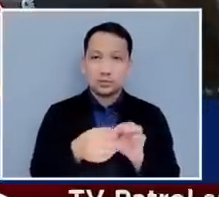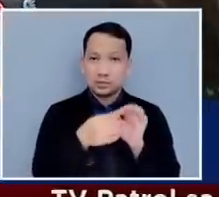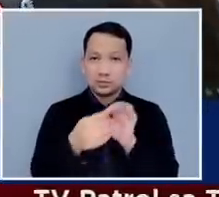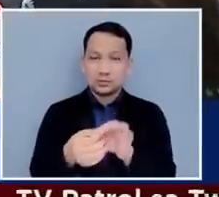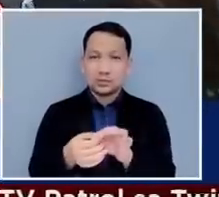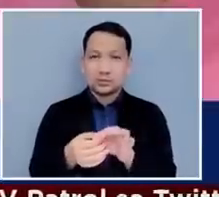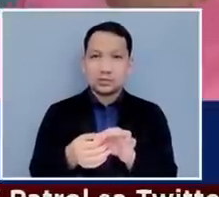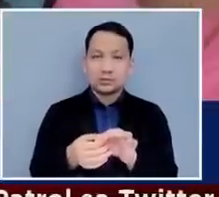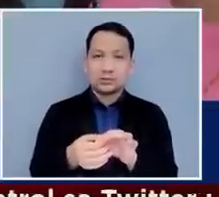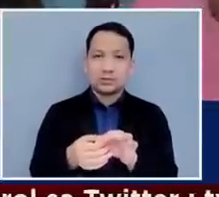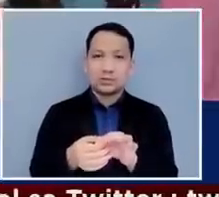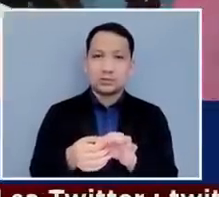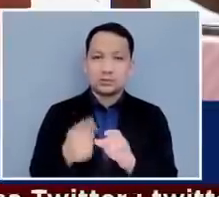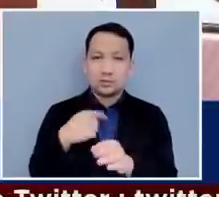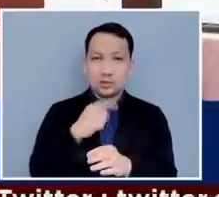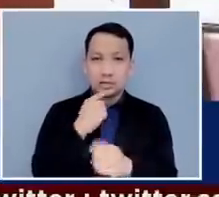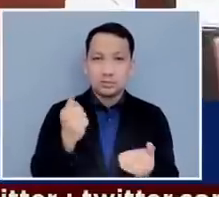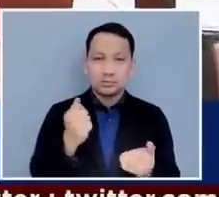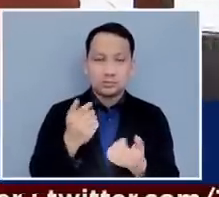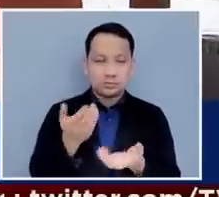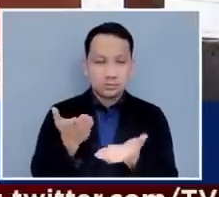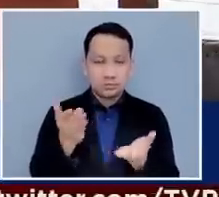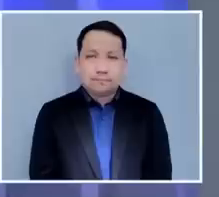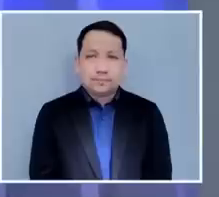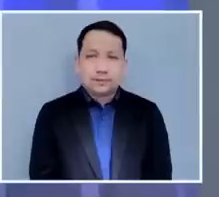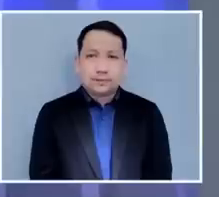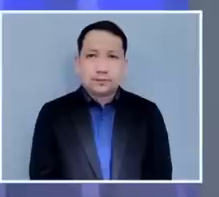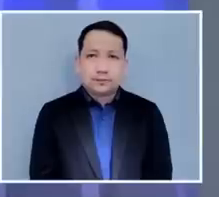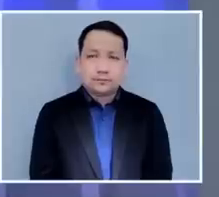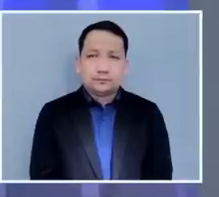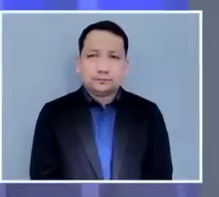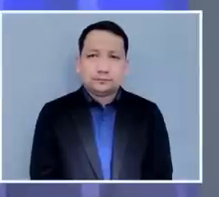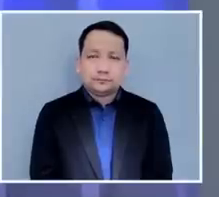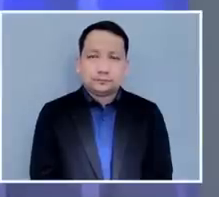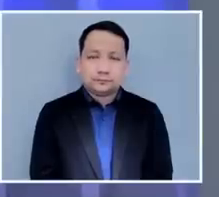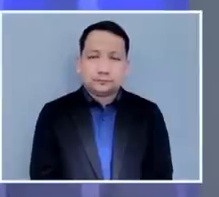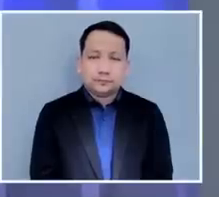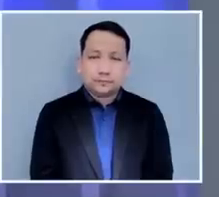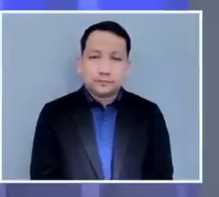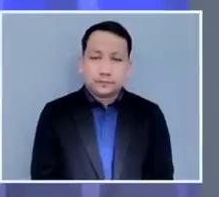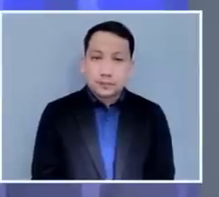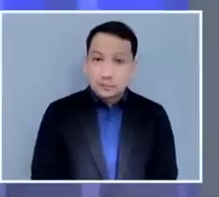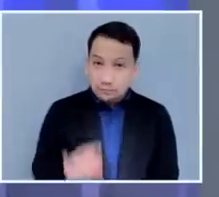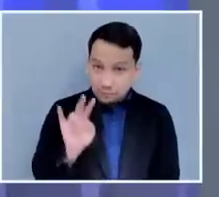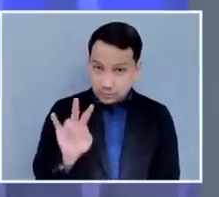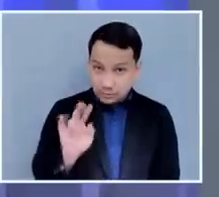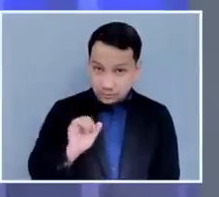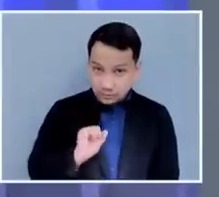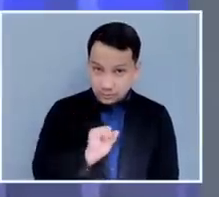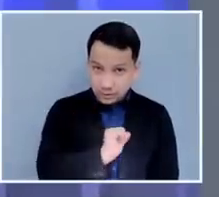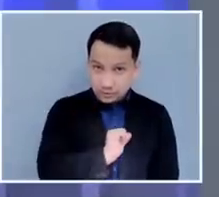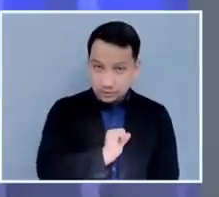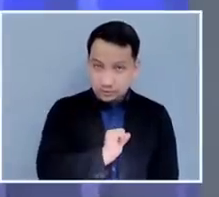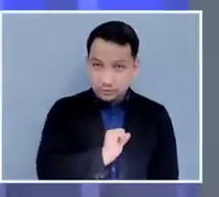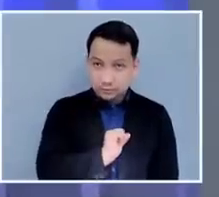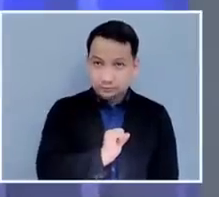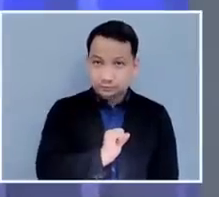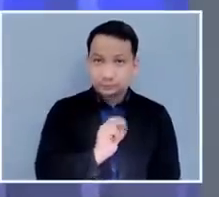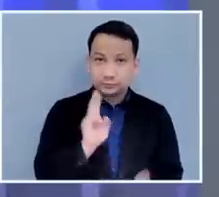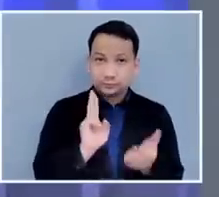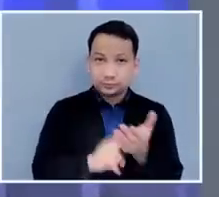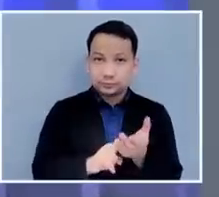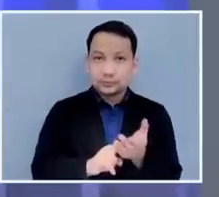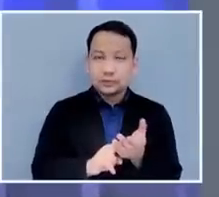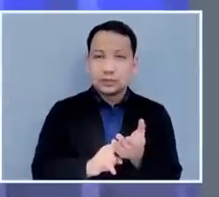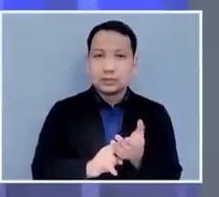Pinoy. Rod Macenas, ABS-CBN News. 7 senador pa lang ang pumirma sa